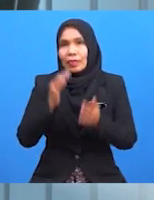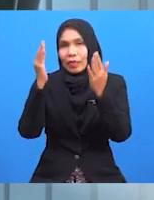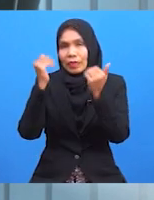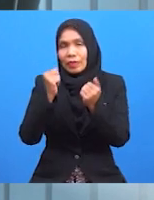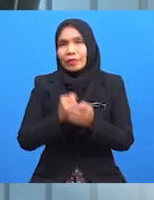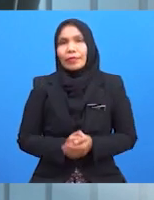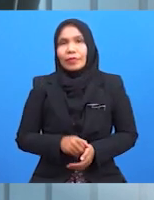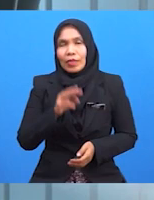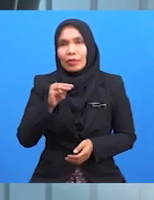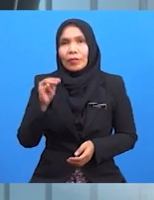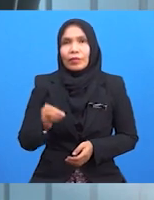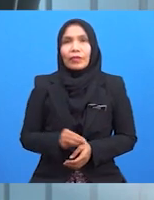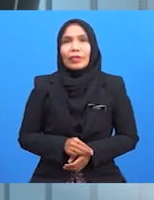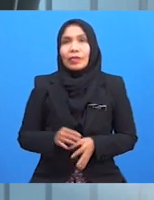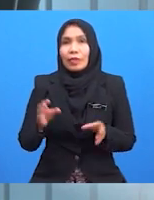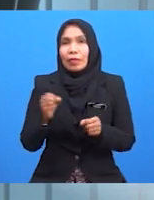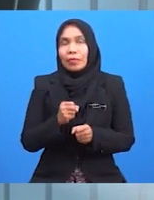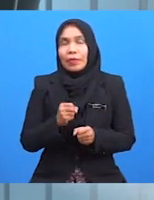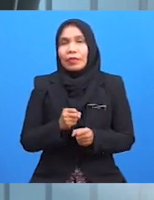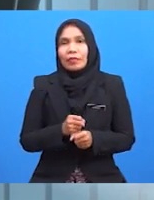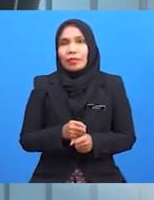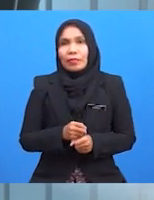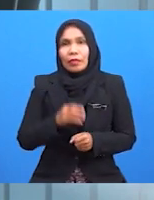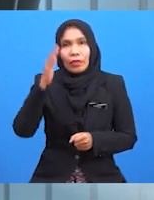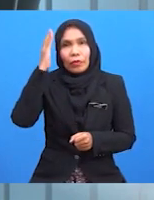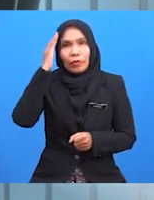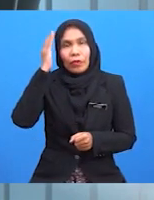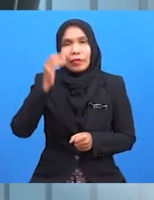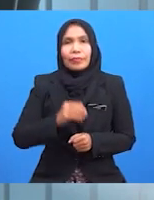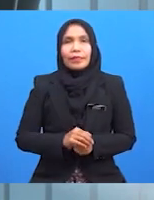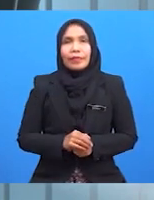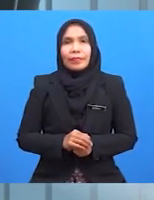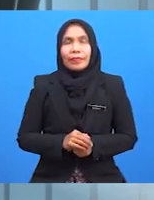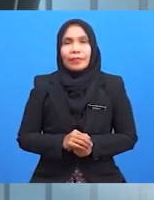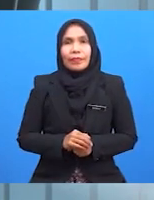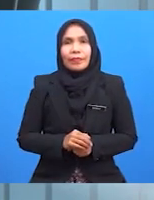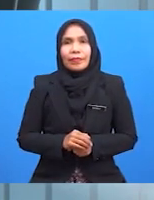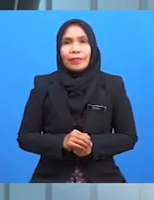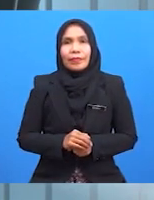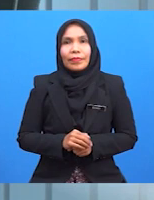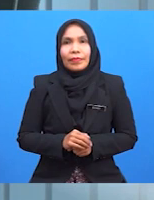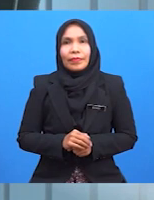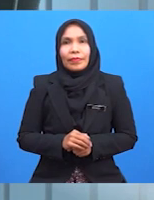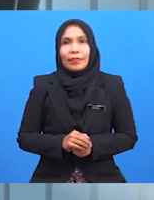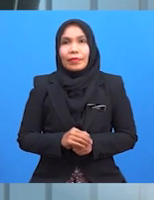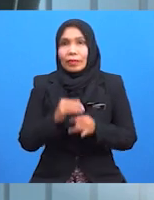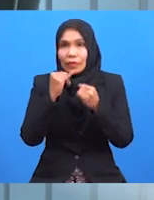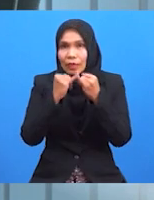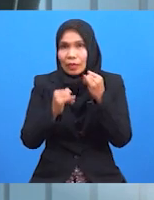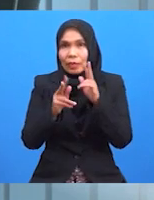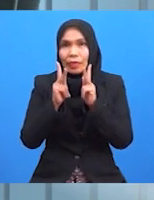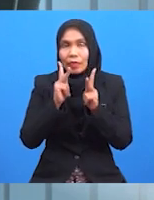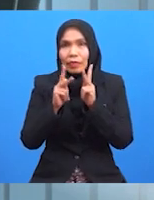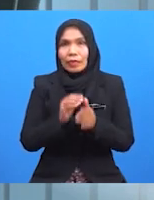Saya harap agar murid-murid dapat menguasai objektif pembelajaran kita pada hari ini.